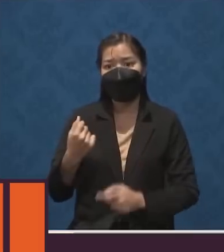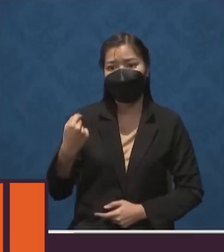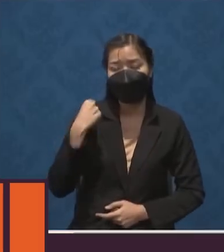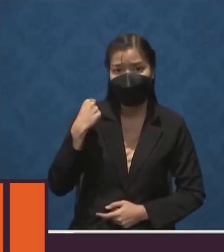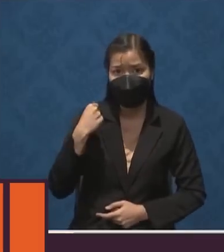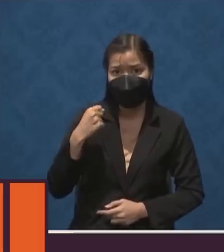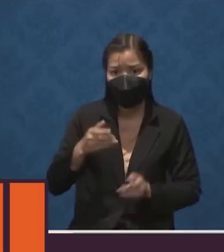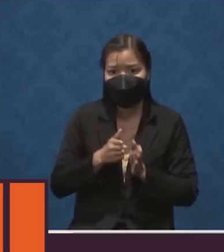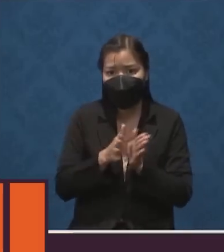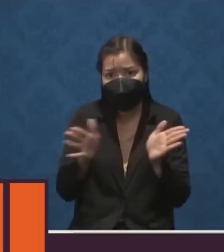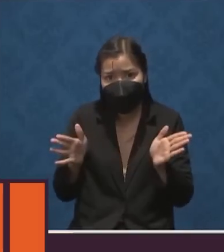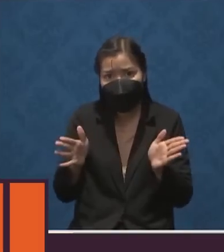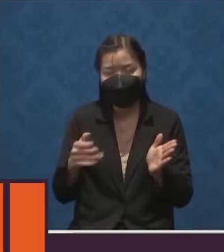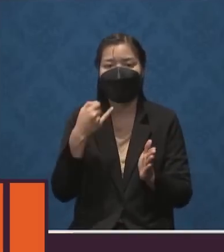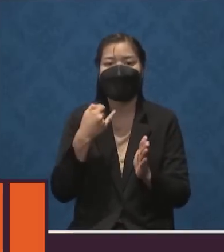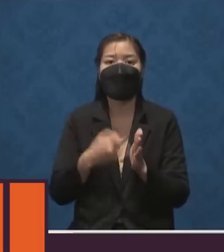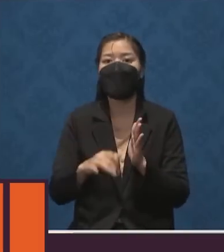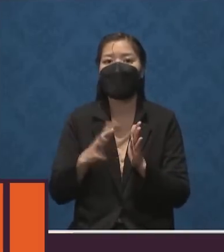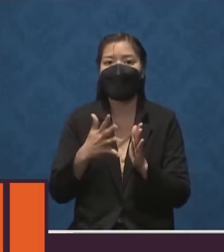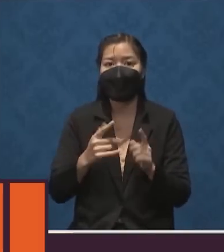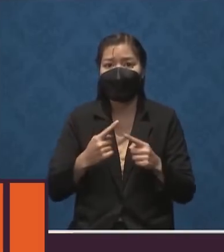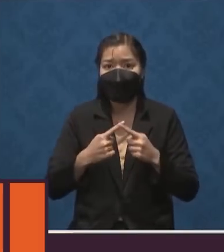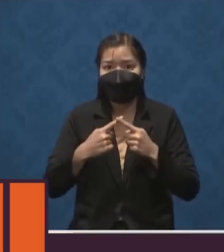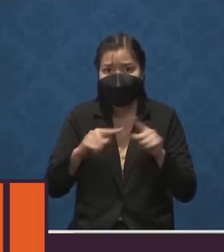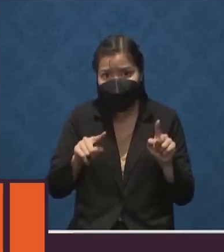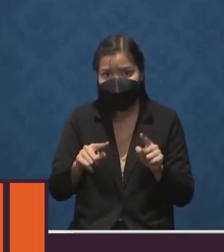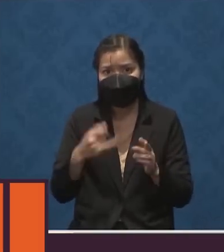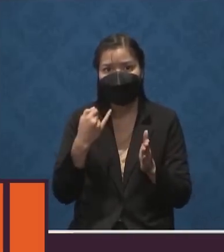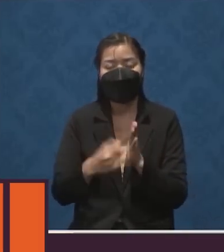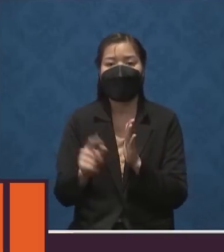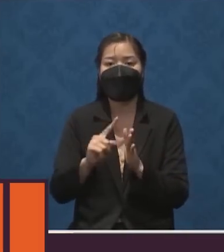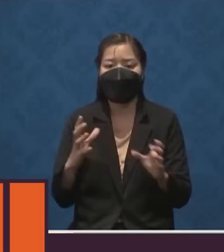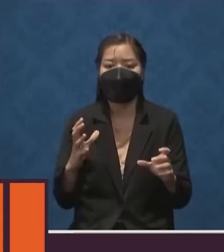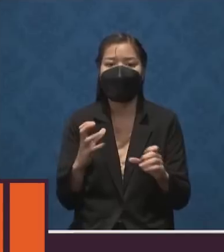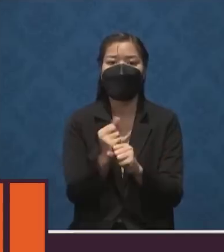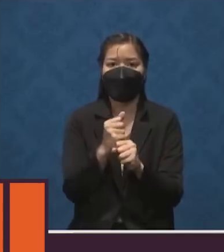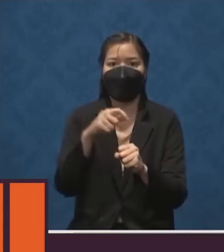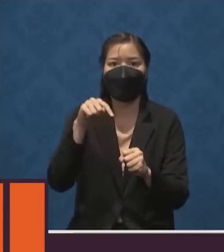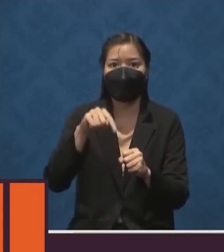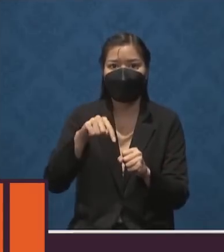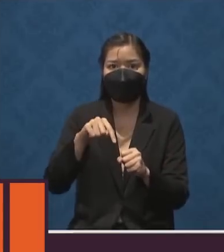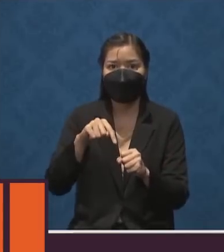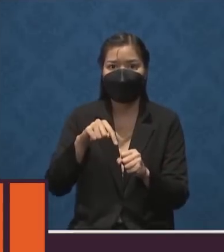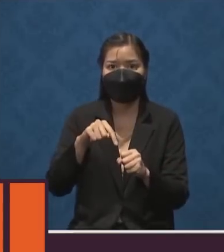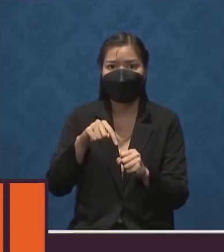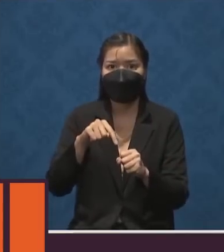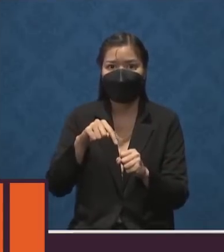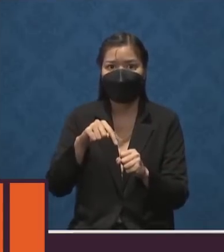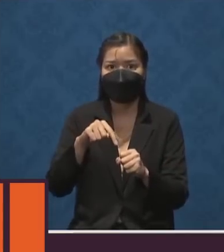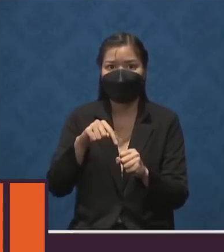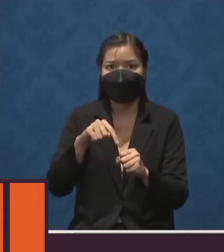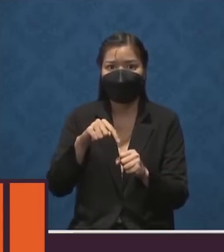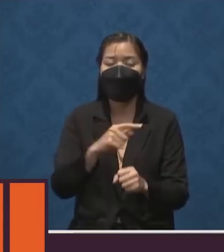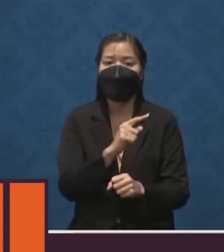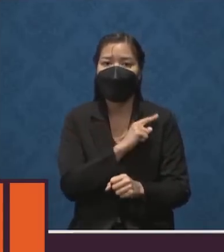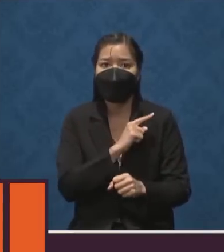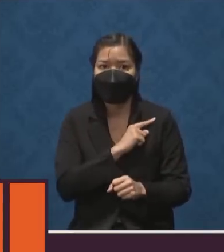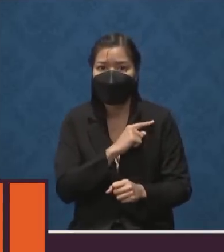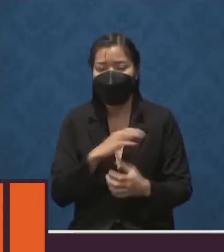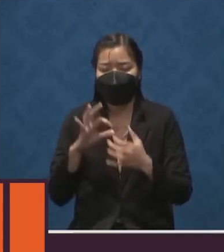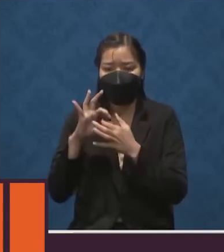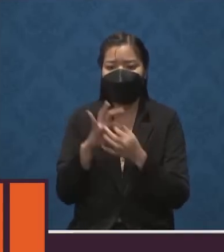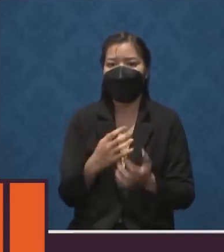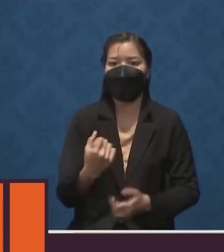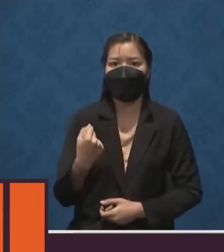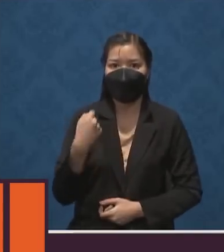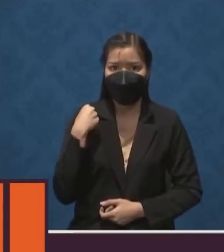มักไมไดเปเรองที่ผดเสมอไปหครับแต่สงทมผิดนั้ คอการไปสรุปจตรงนี้ครับวเพราฉะนั้น ภารกิเกยวกัความมนคงทุรูแบบจะ